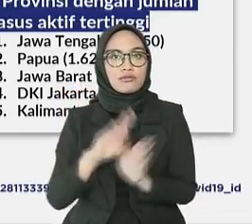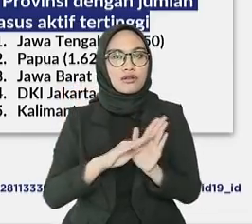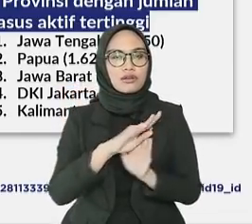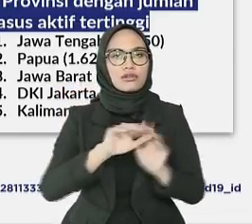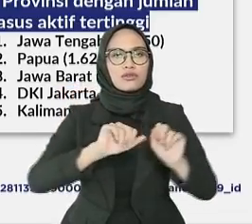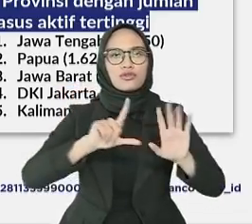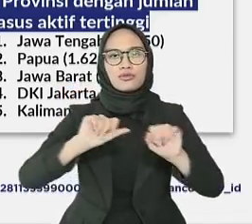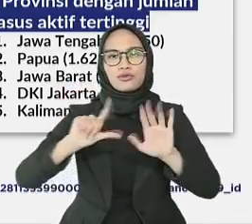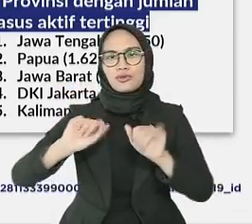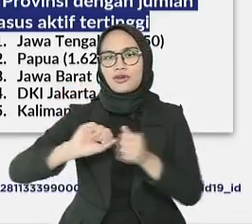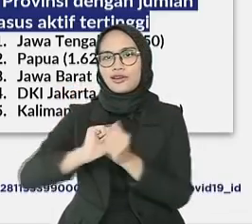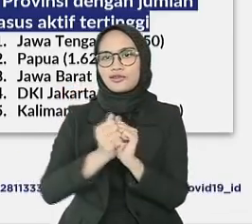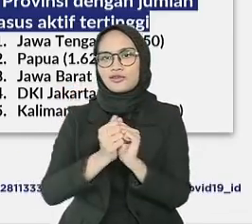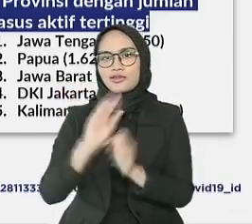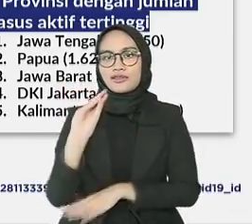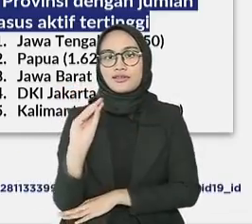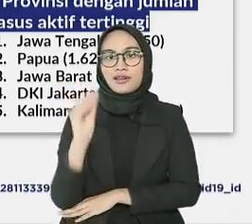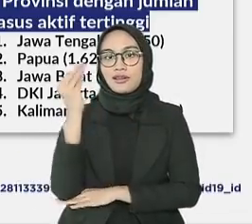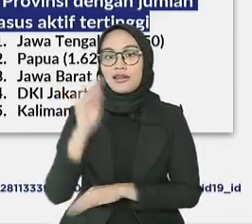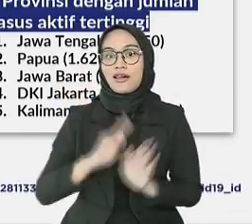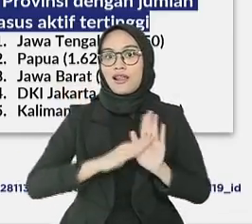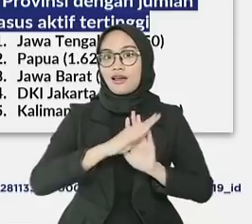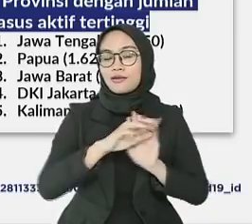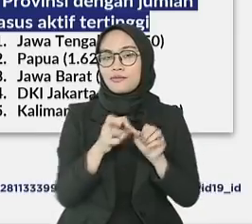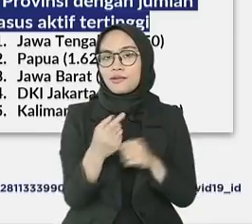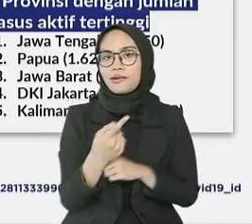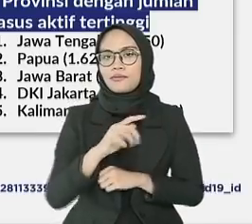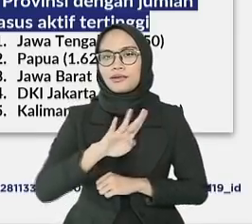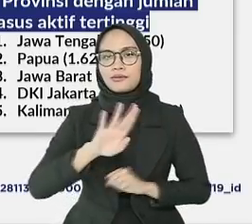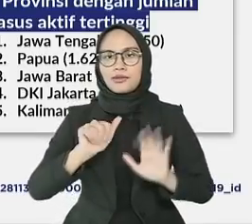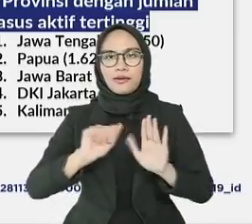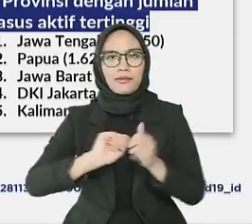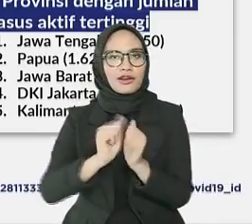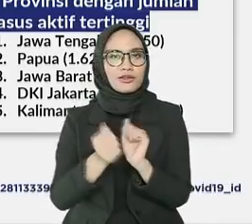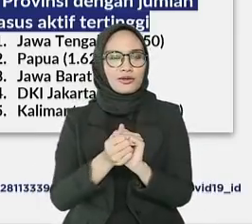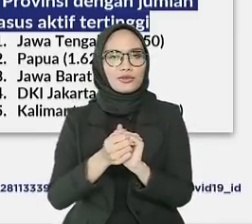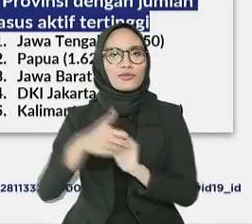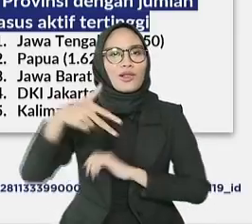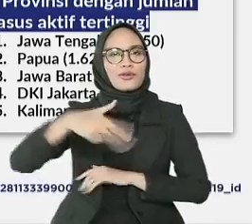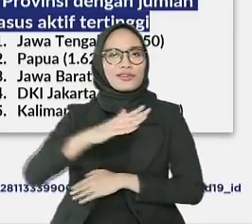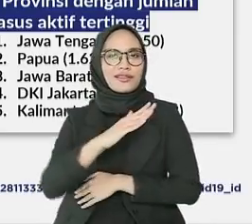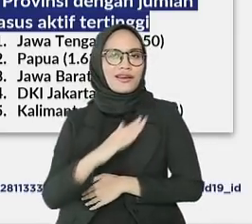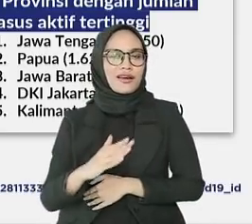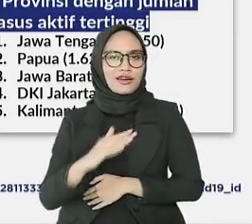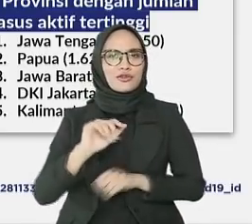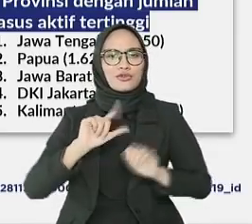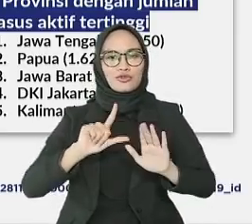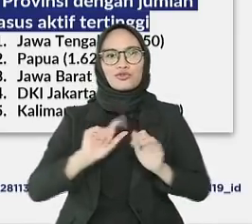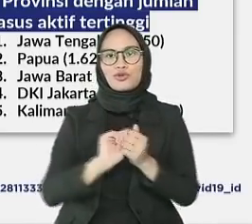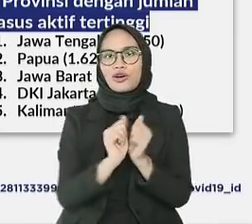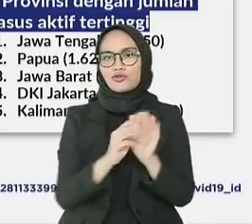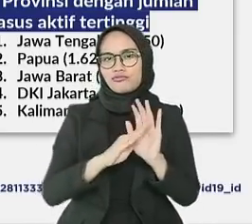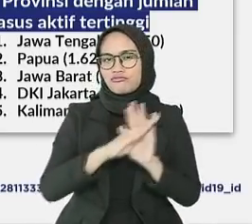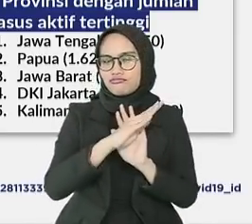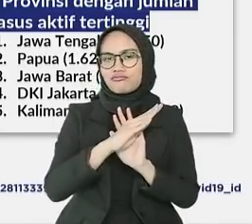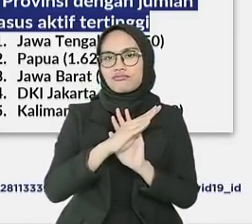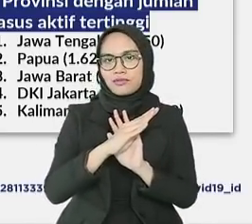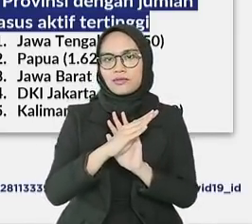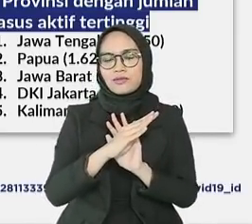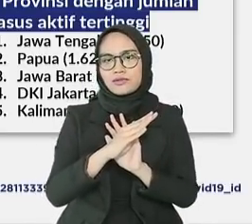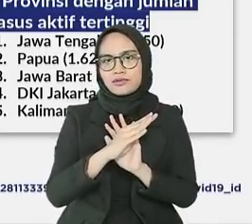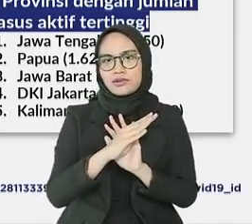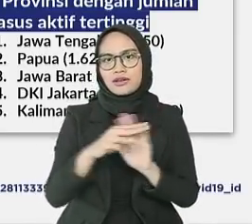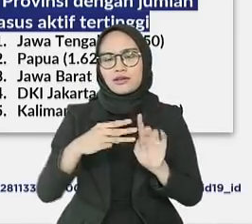77 kasus, DKI Jakarta naik 46 kasus, Sulawesi Tenggara naik 7 kasus, dan Kepulauan